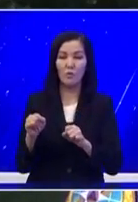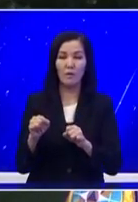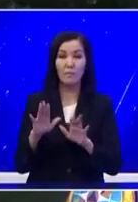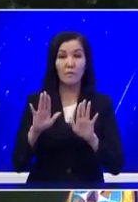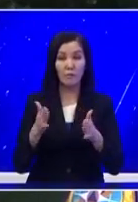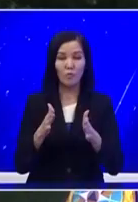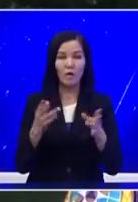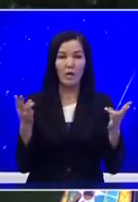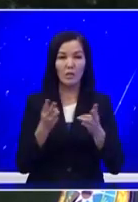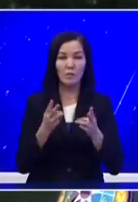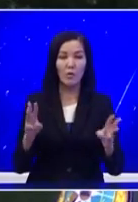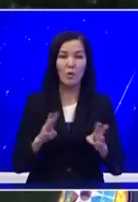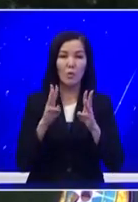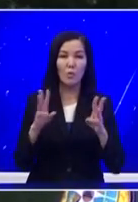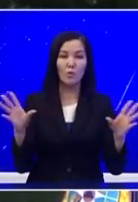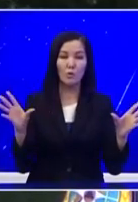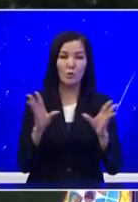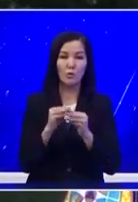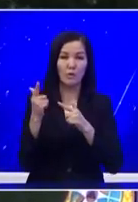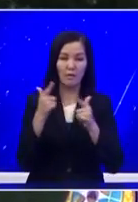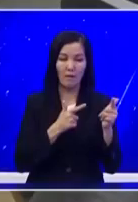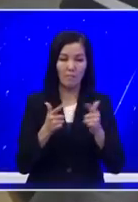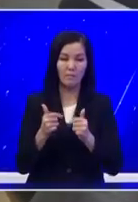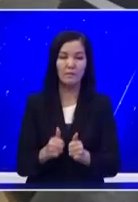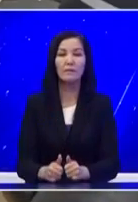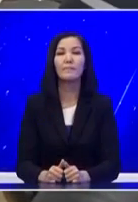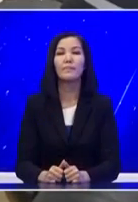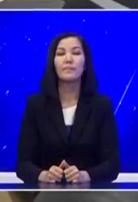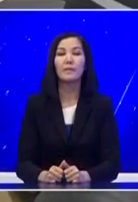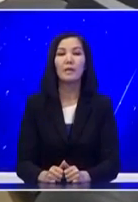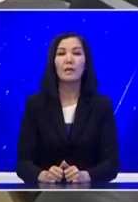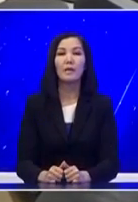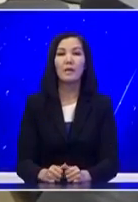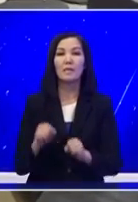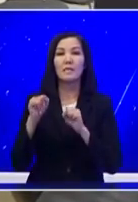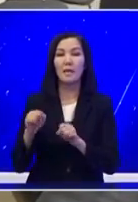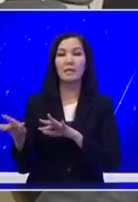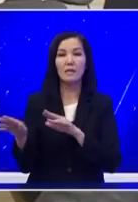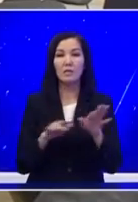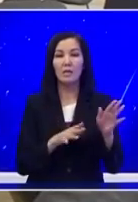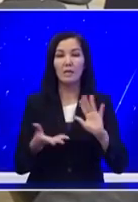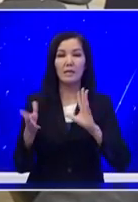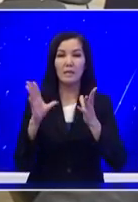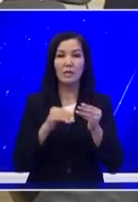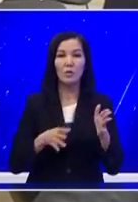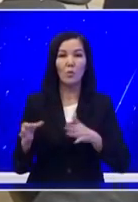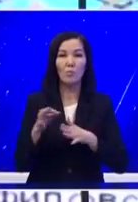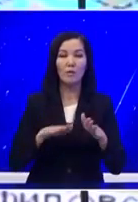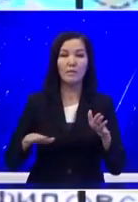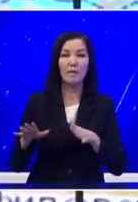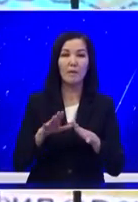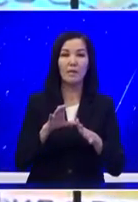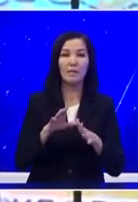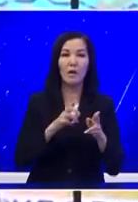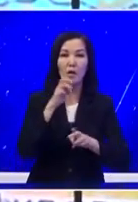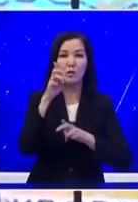қалған жағдайда қызыл жалынмен күш біріктіре күресуге әзірміз. Атап өтерлігі сақтық шаралары нәтижелігін облыс аумағын спутник